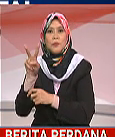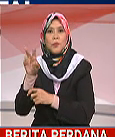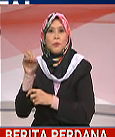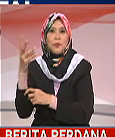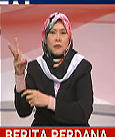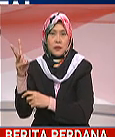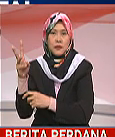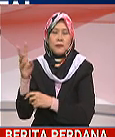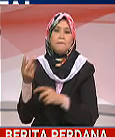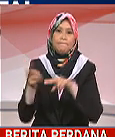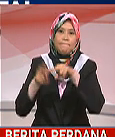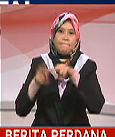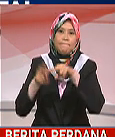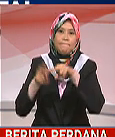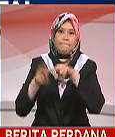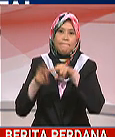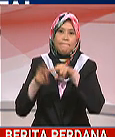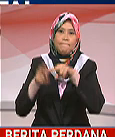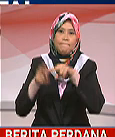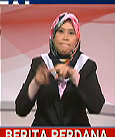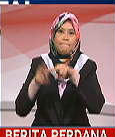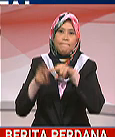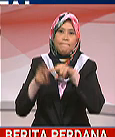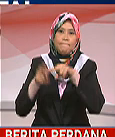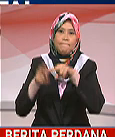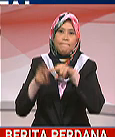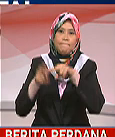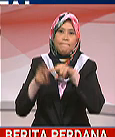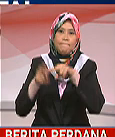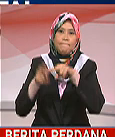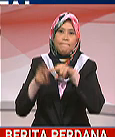2016. Menerima tempahan